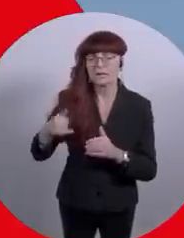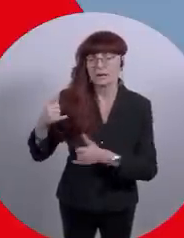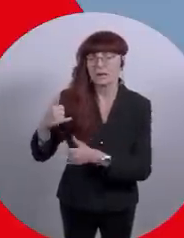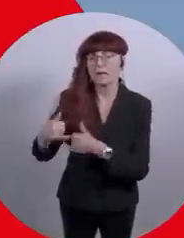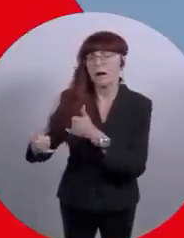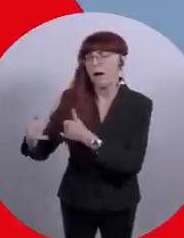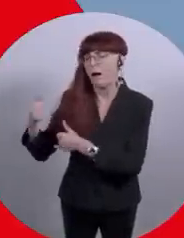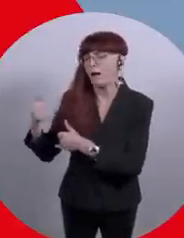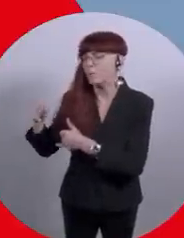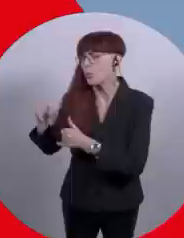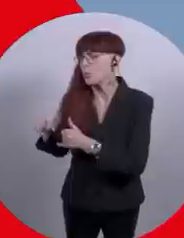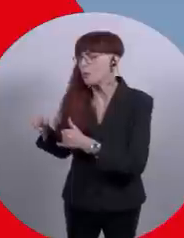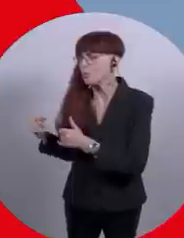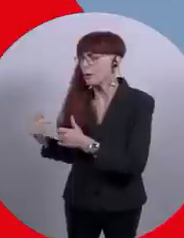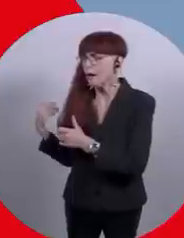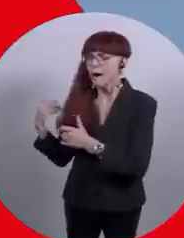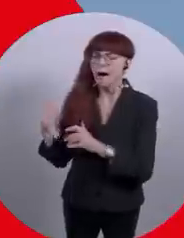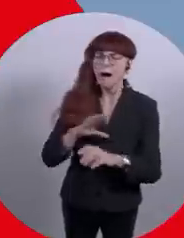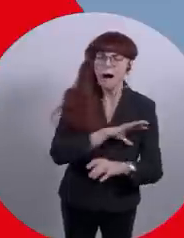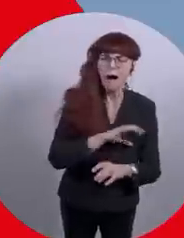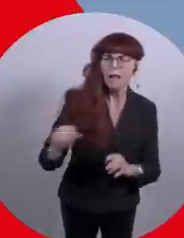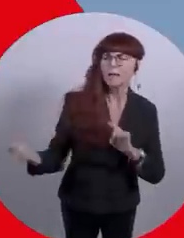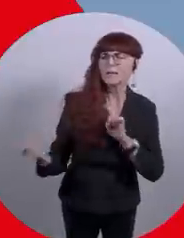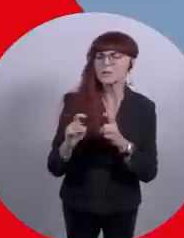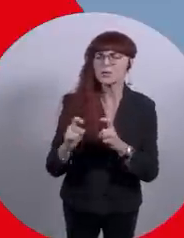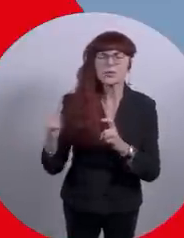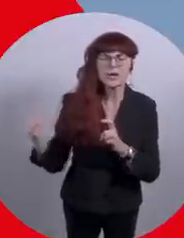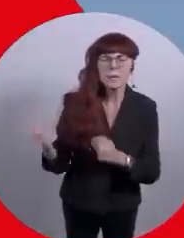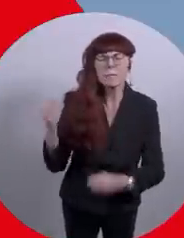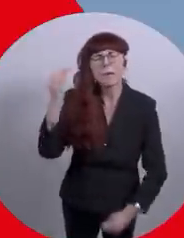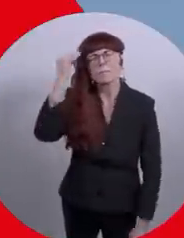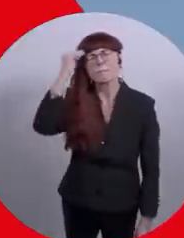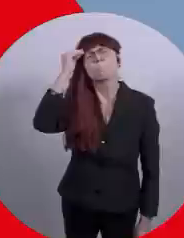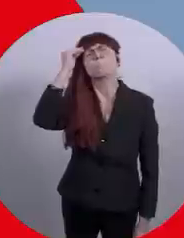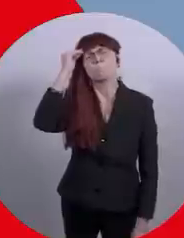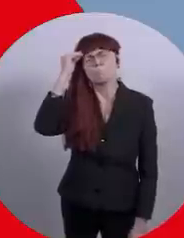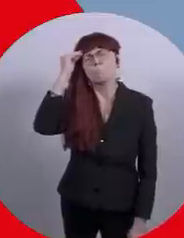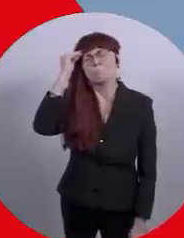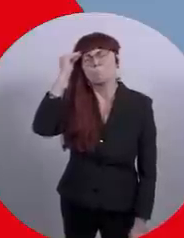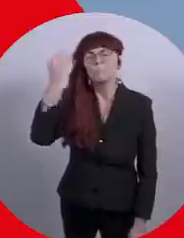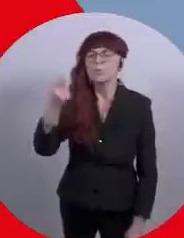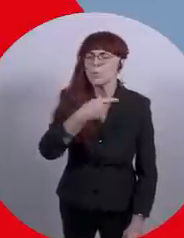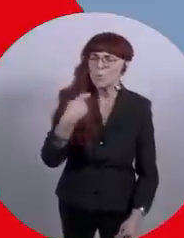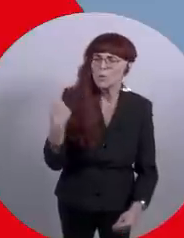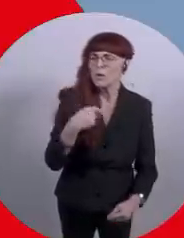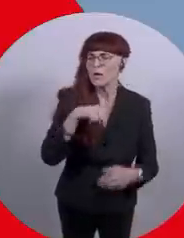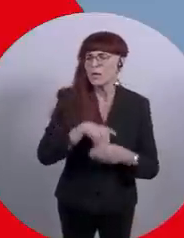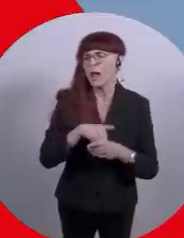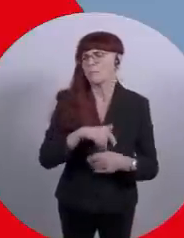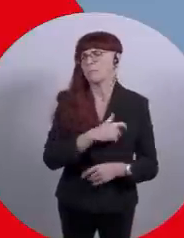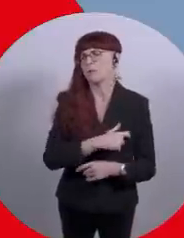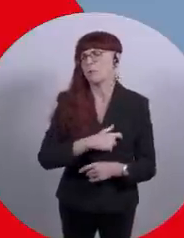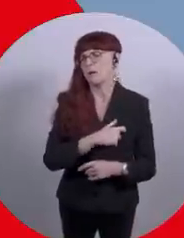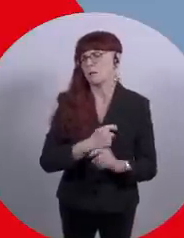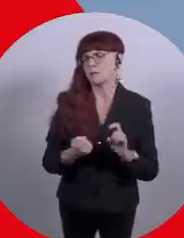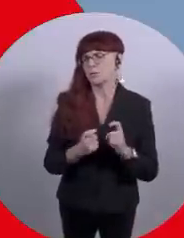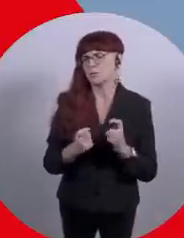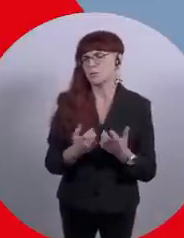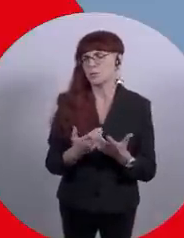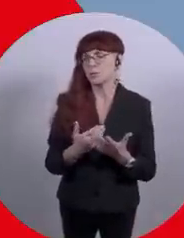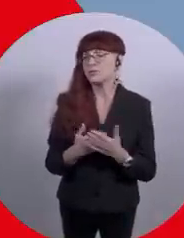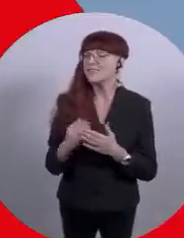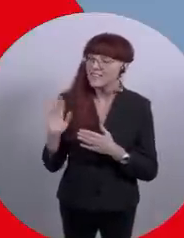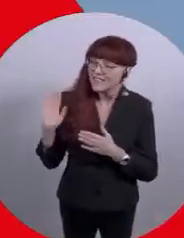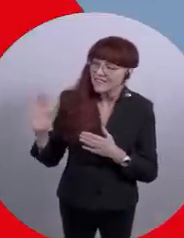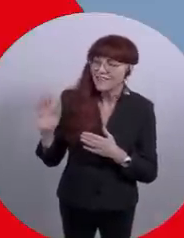Diskussionen und bei allen Diskussionen die wir führten in unserer Bewegungen in unserer Partei was würde